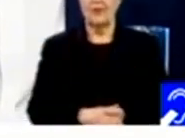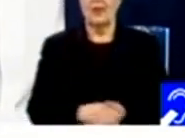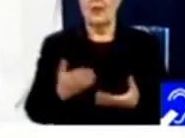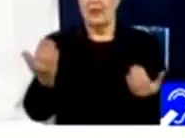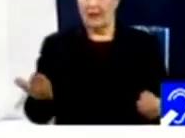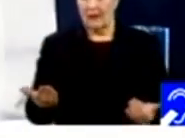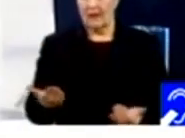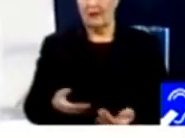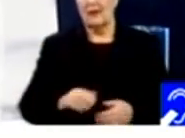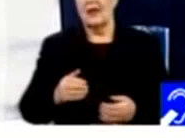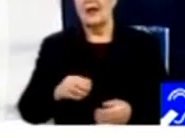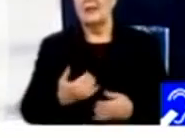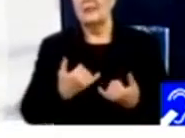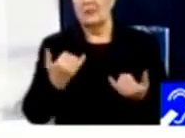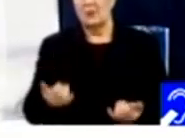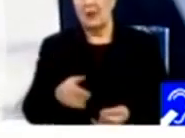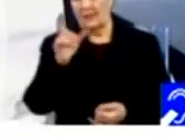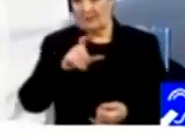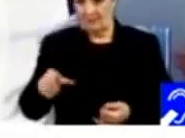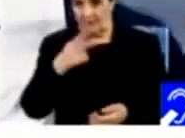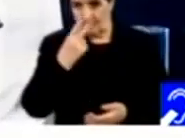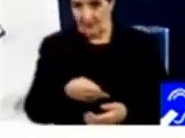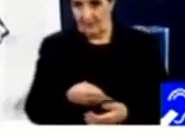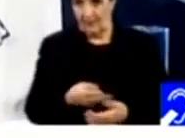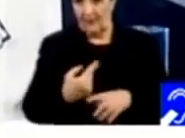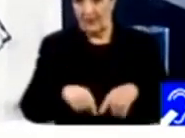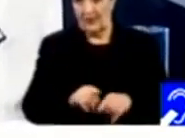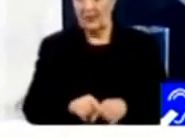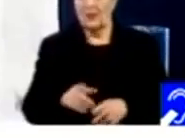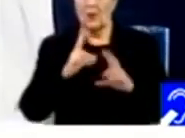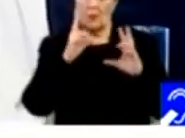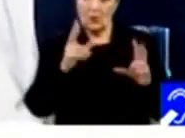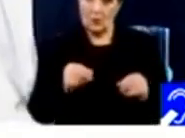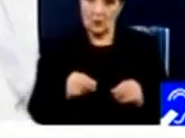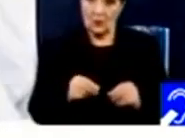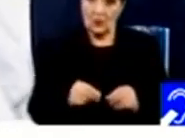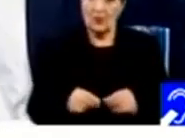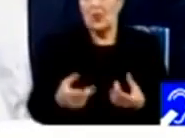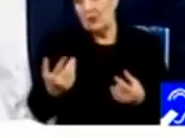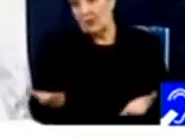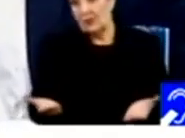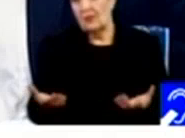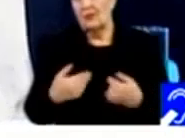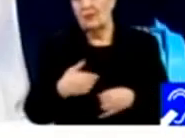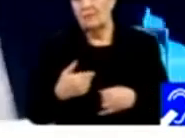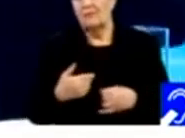stimați telespectatori, trucuri ieftine de propagandă rusească care îți aruncă o minciună și urmă duce, sau haideți, aruncă